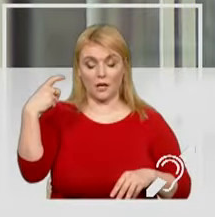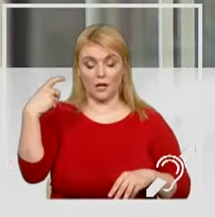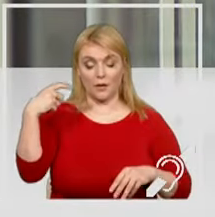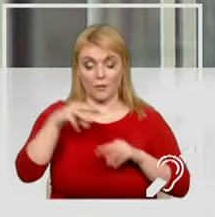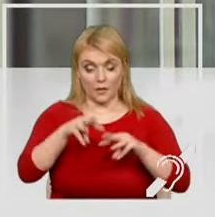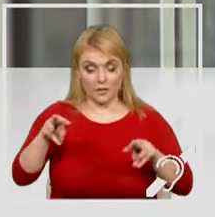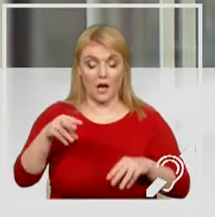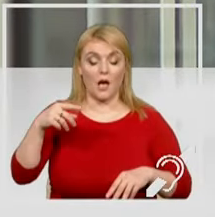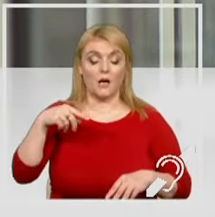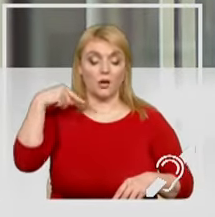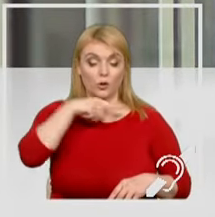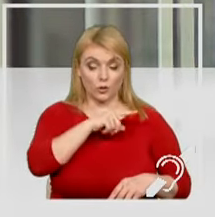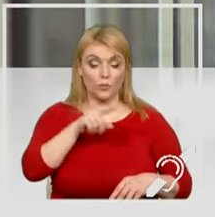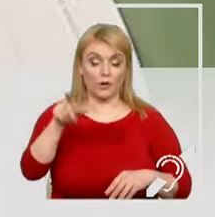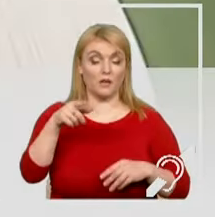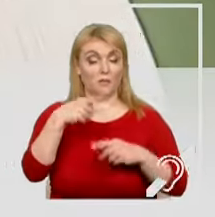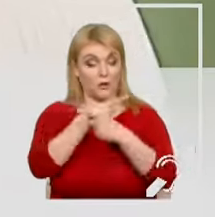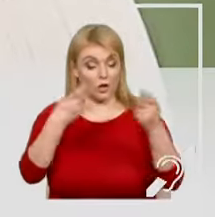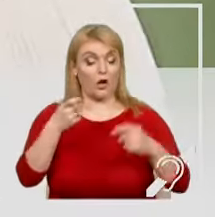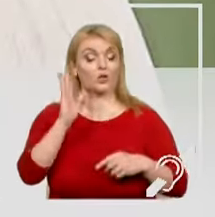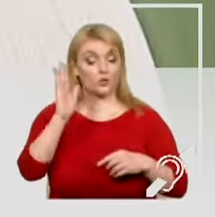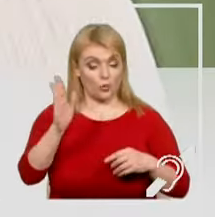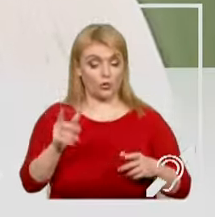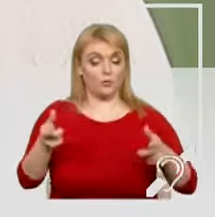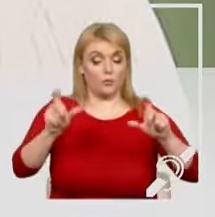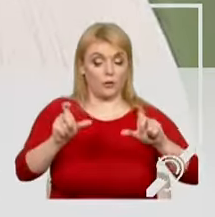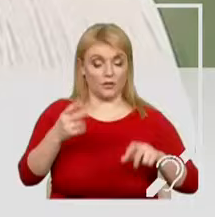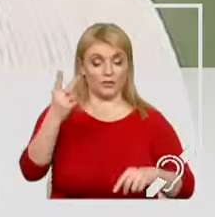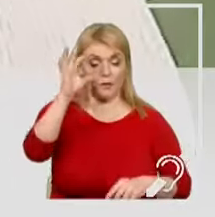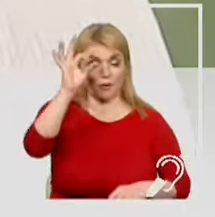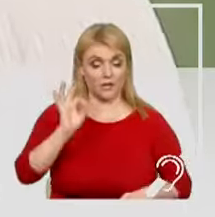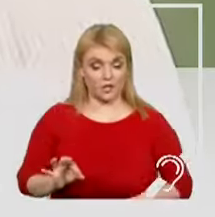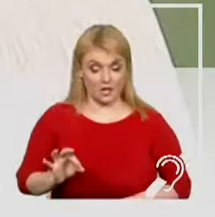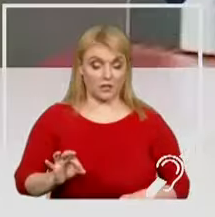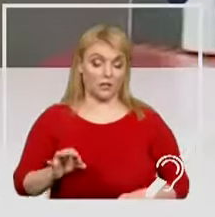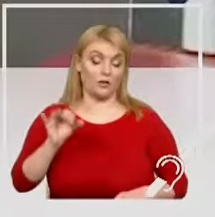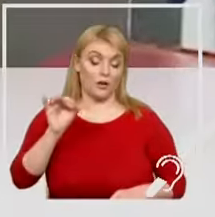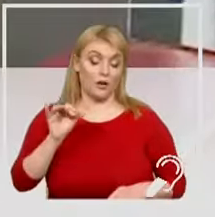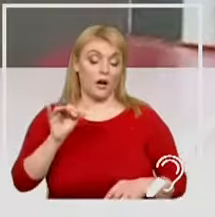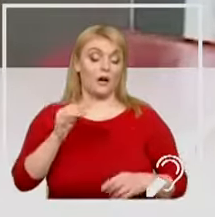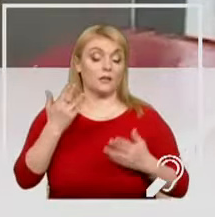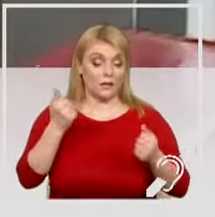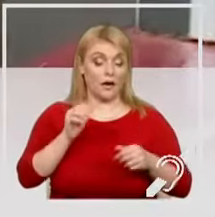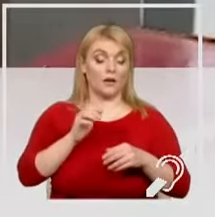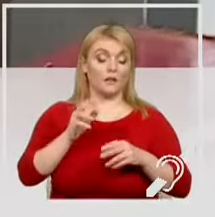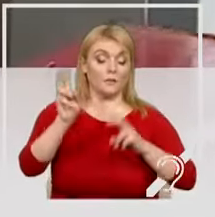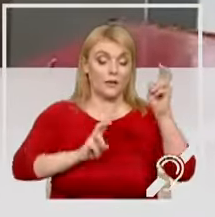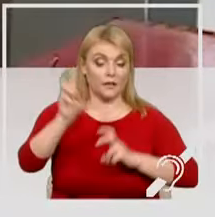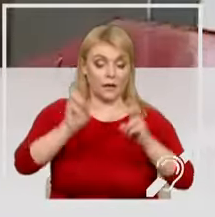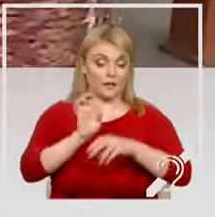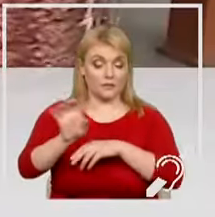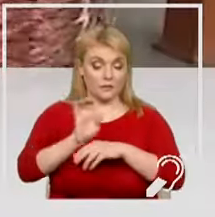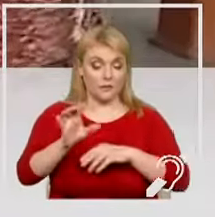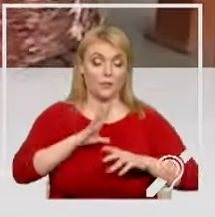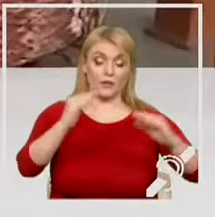FMI-ul prognozau o creștere a economiei Republicii Moldova cu 2%. În industrie am avut o scădere, în construcție am